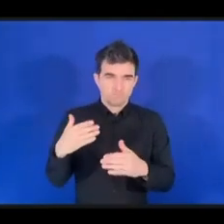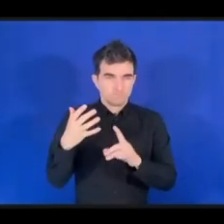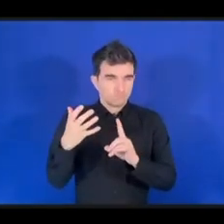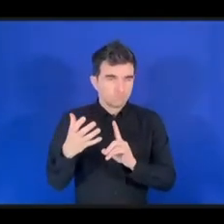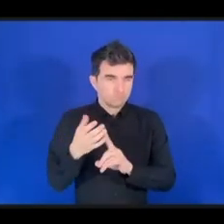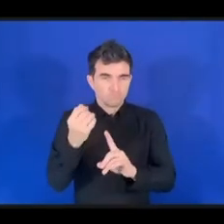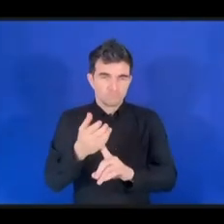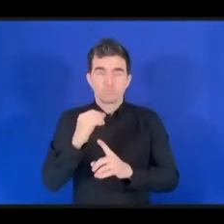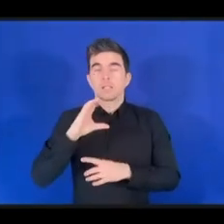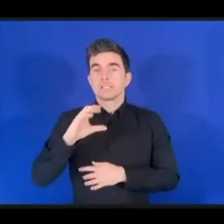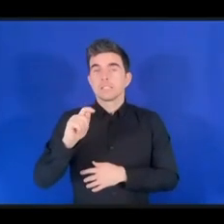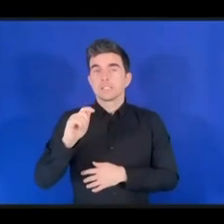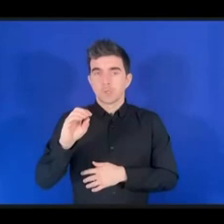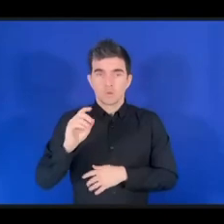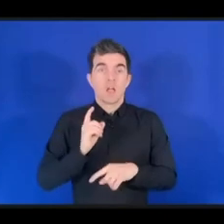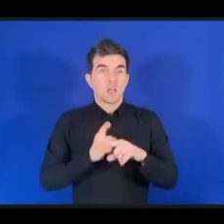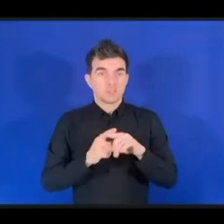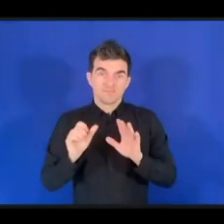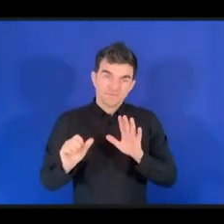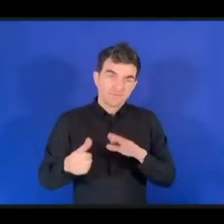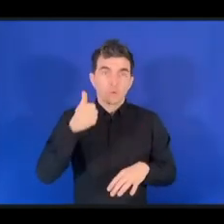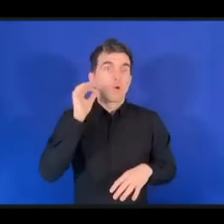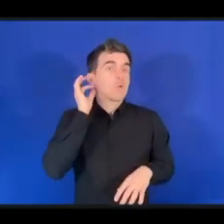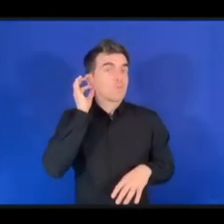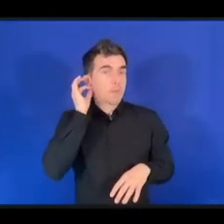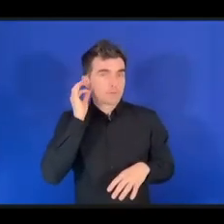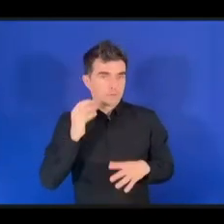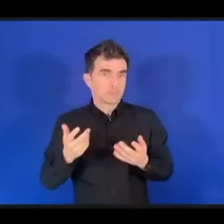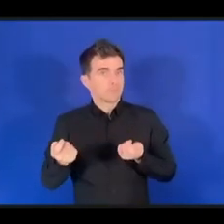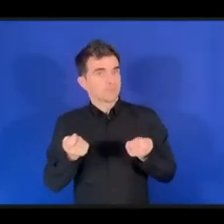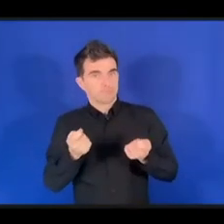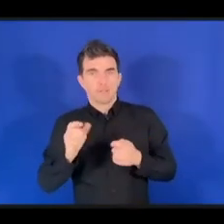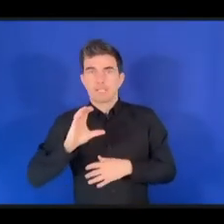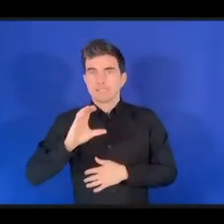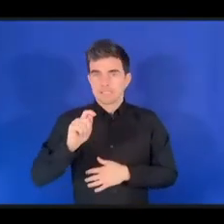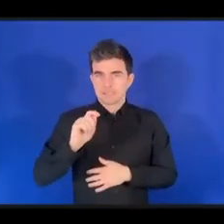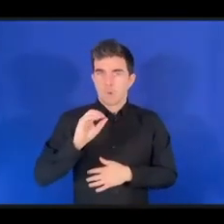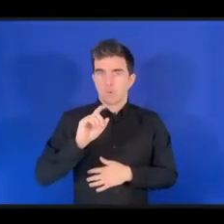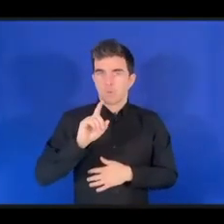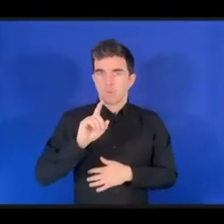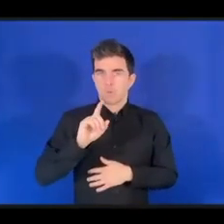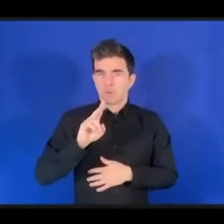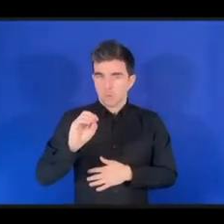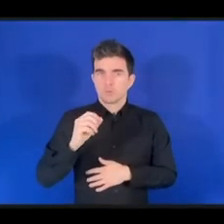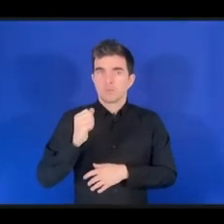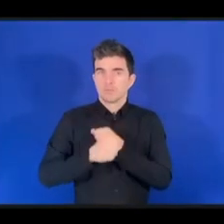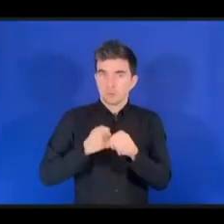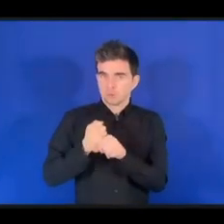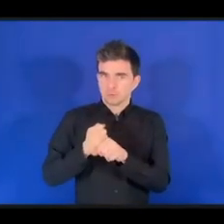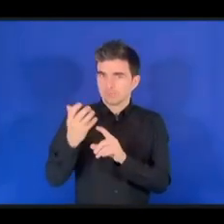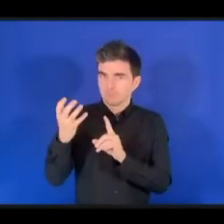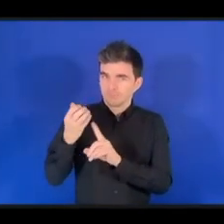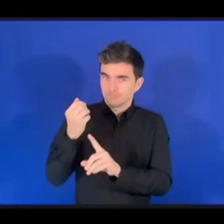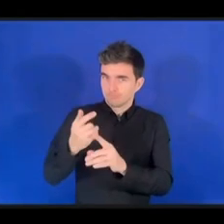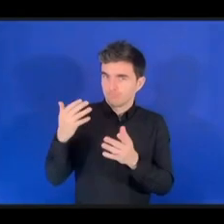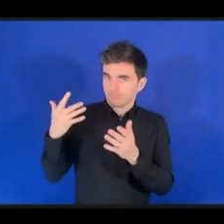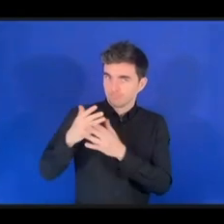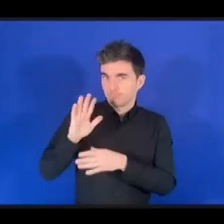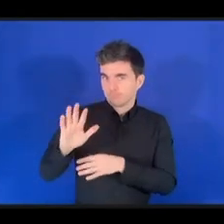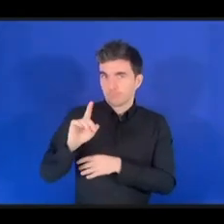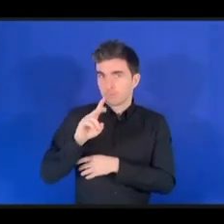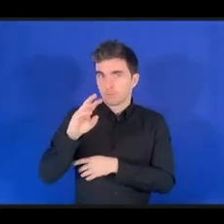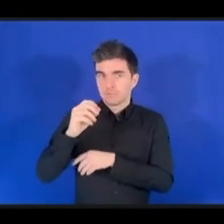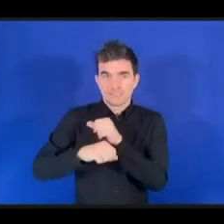hommage pour son leadership également lors du tout premier TGI